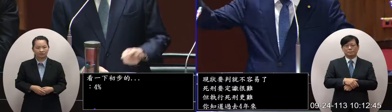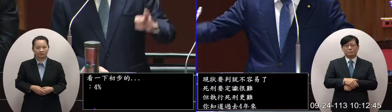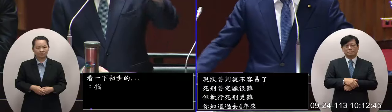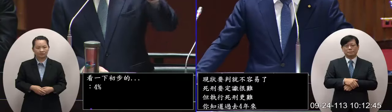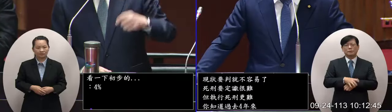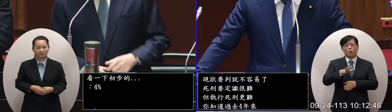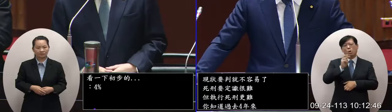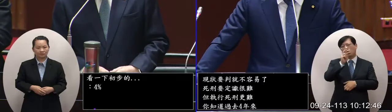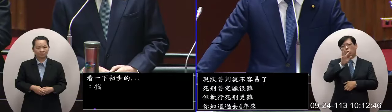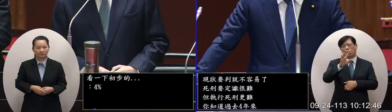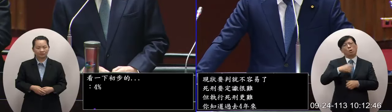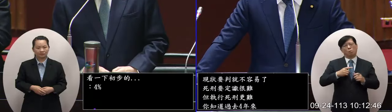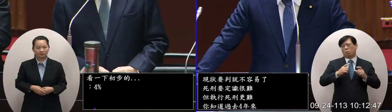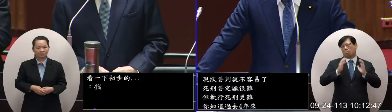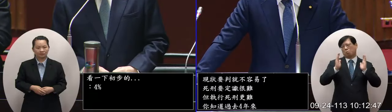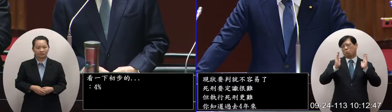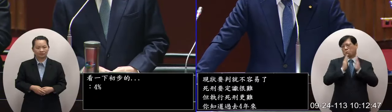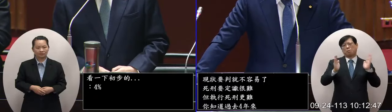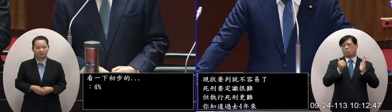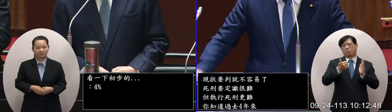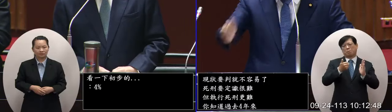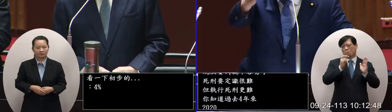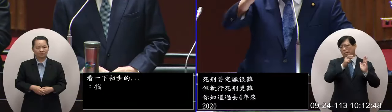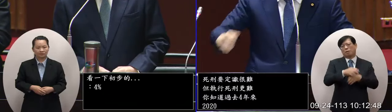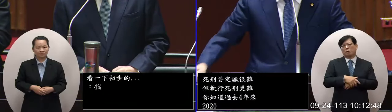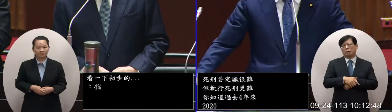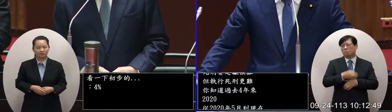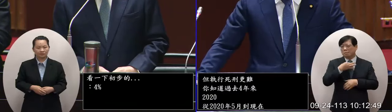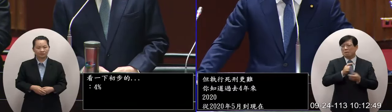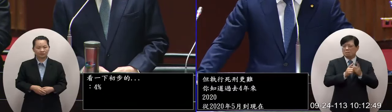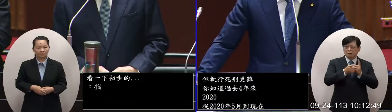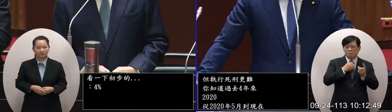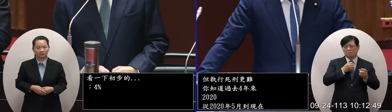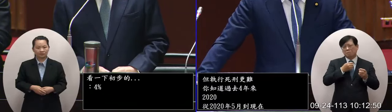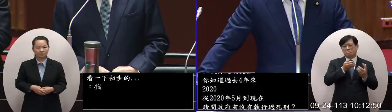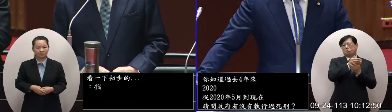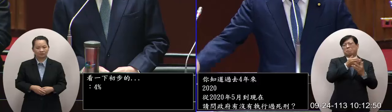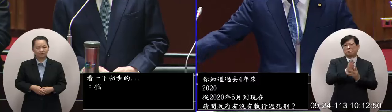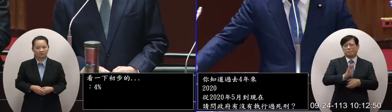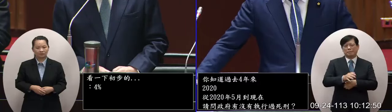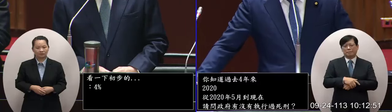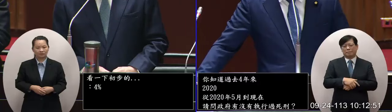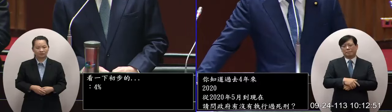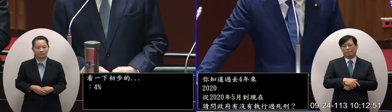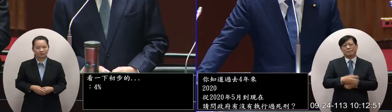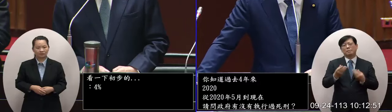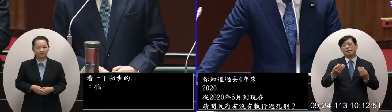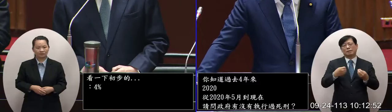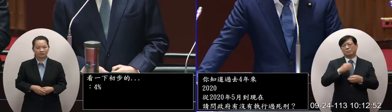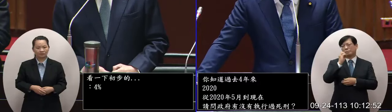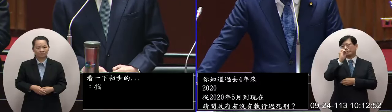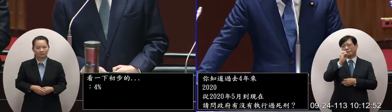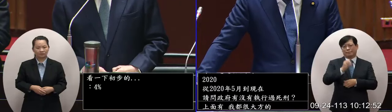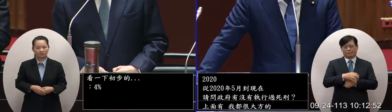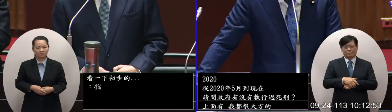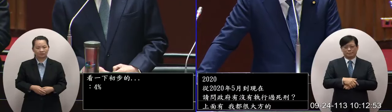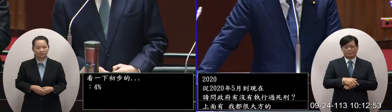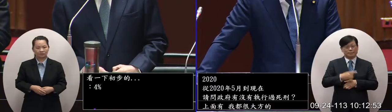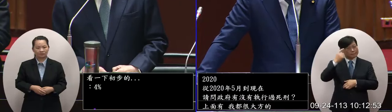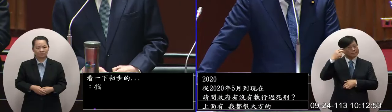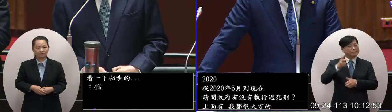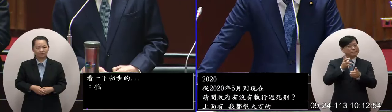上面有啦，我都很大方的啦。对，我也不想用这种方式突袭院长，没有了，零啦。那